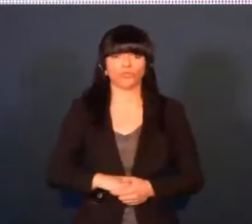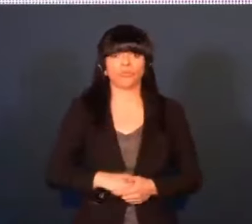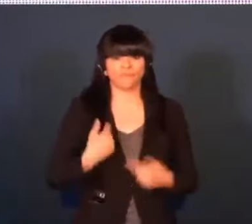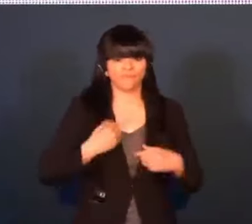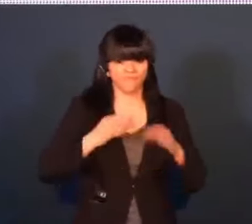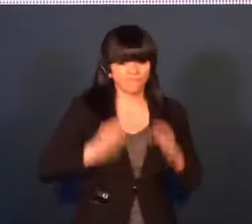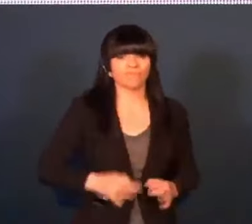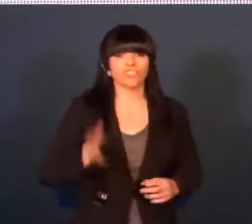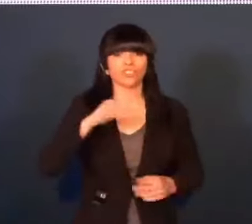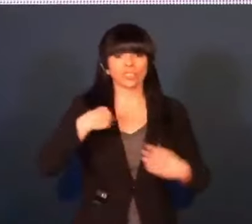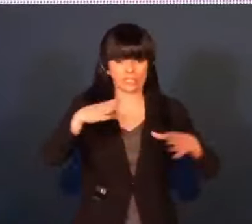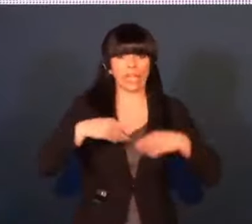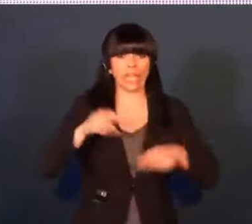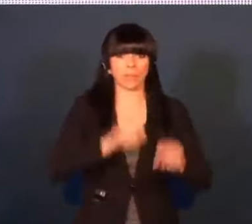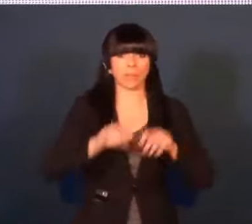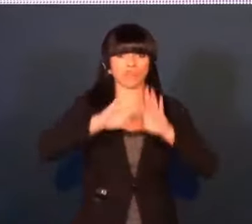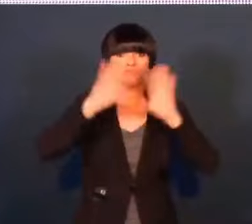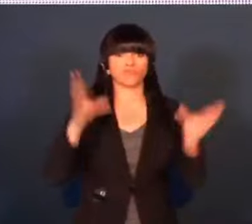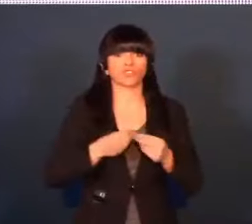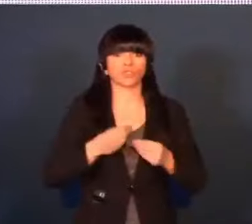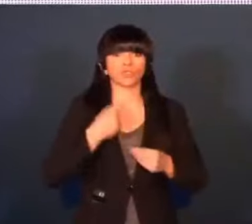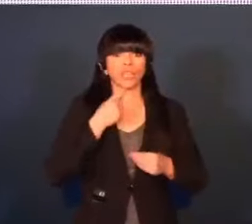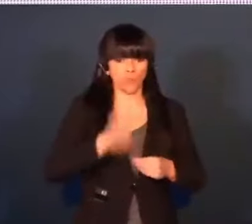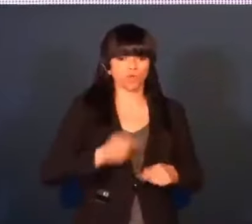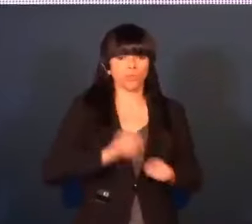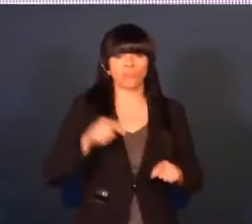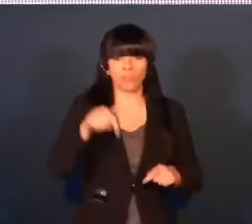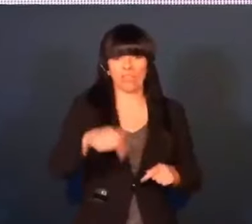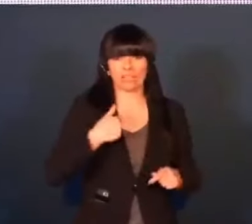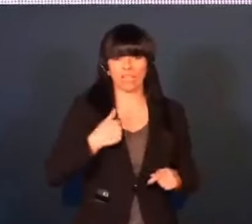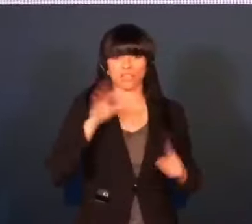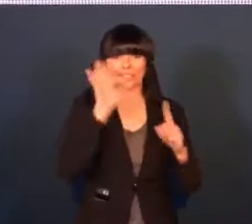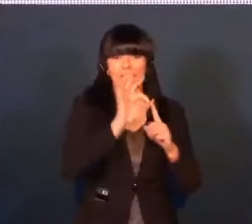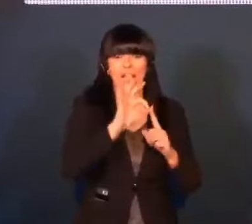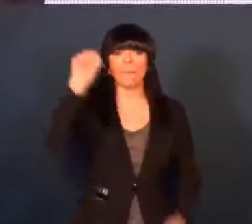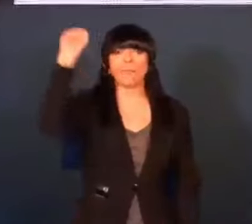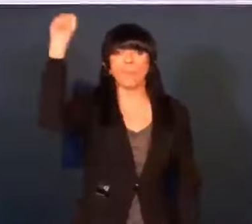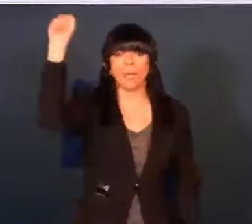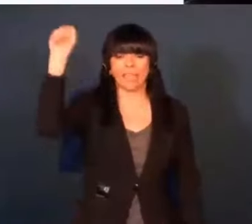Сигурен съм, че заедно ще направим всичко необходимо, за да постигнем тази наша цел. Победа!